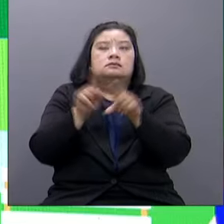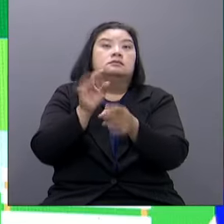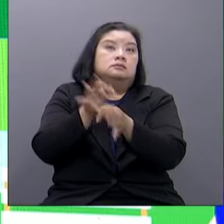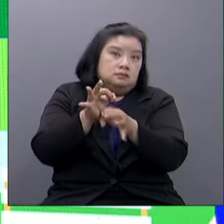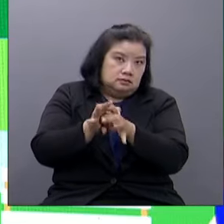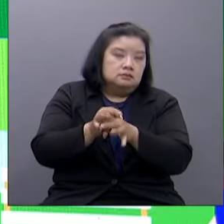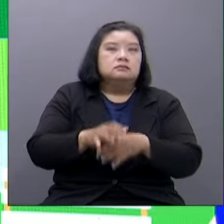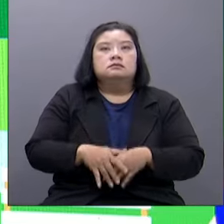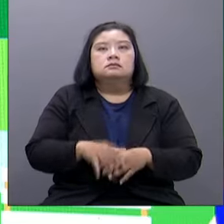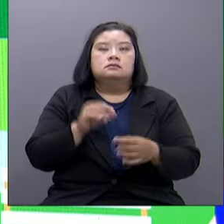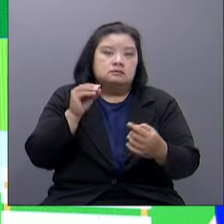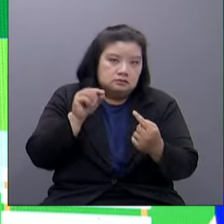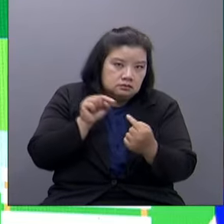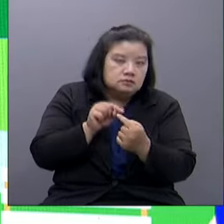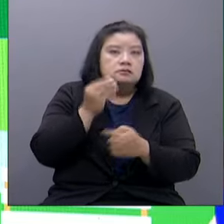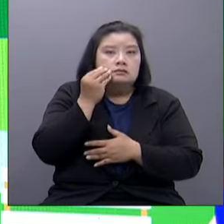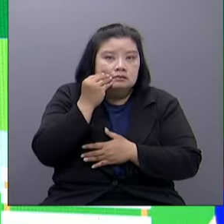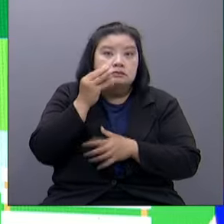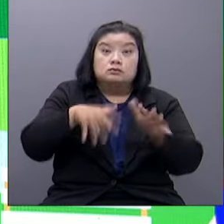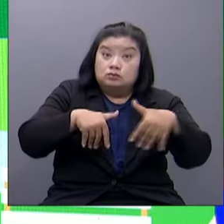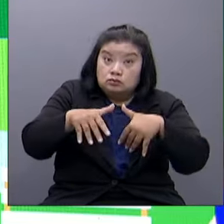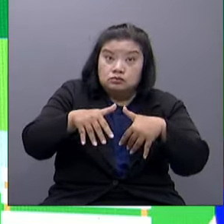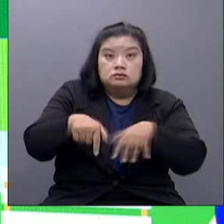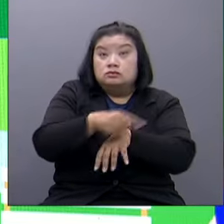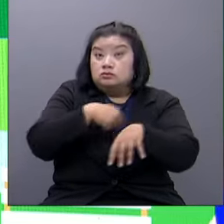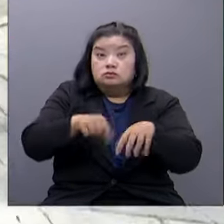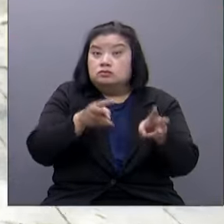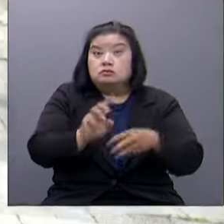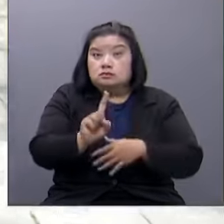าสถาบันที่เกี่ยวข้องและมีประชาชนอยู่โดยรอบค่ะ